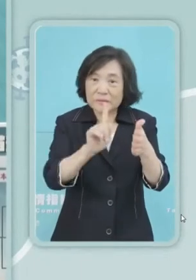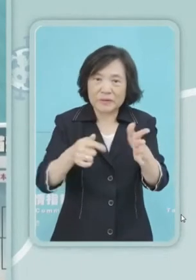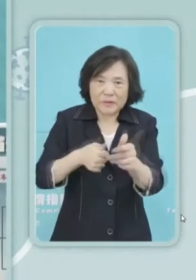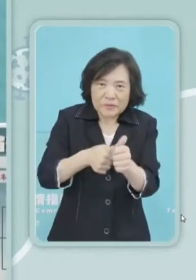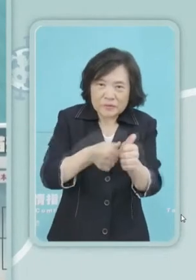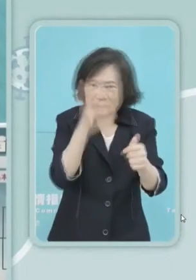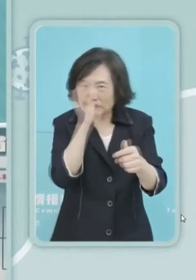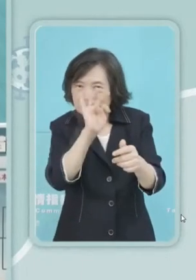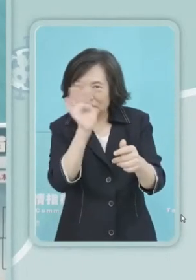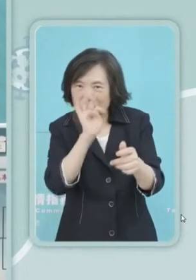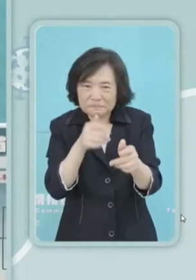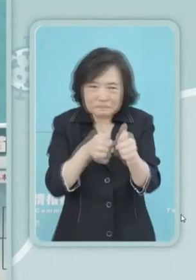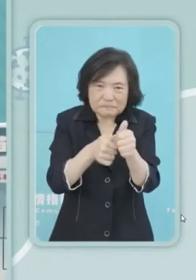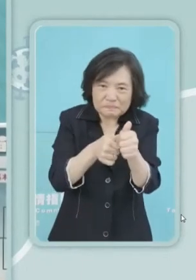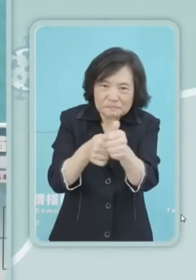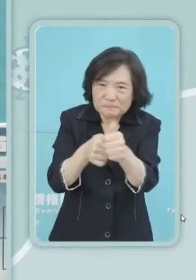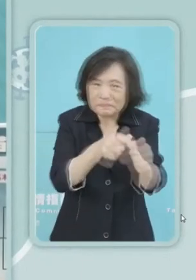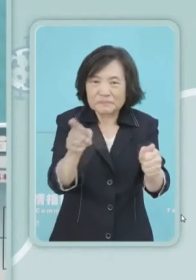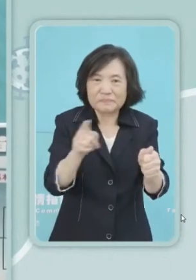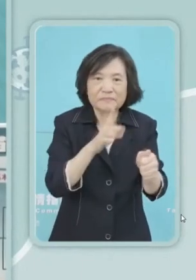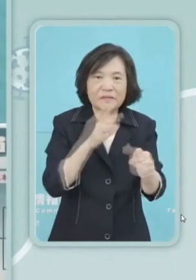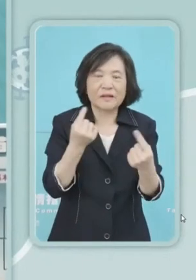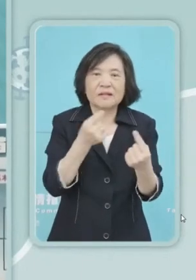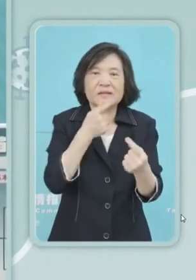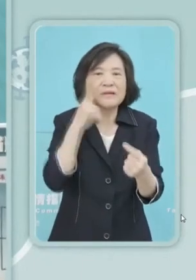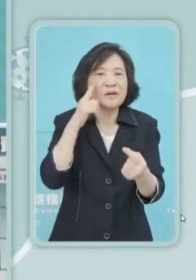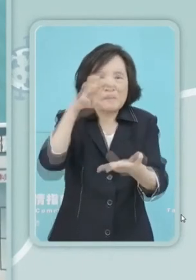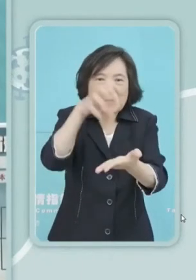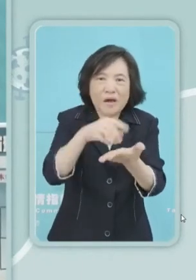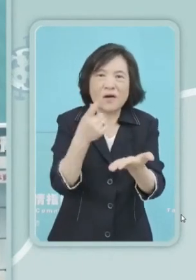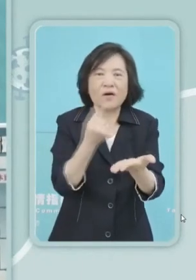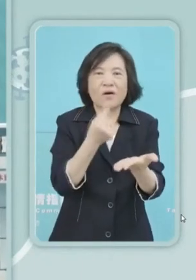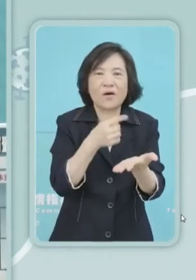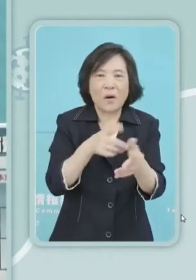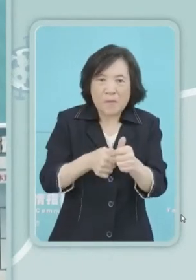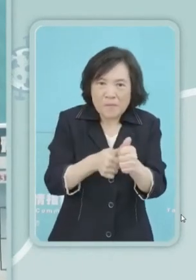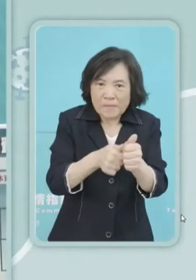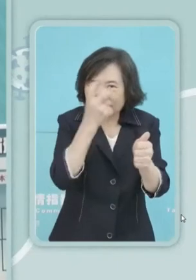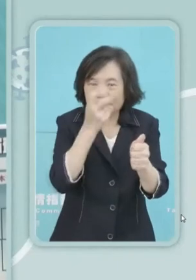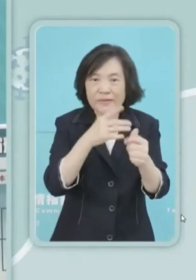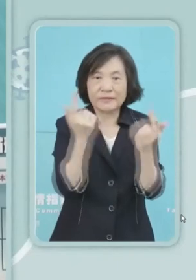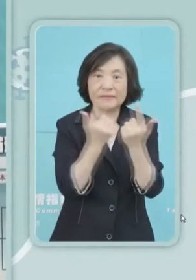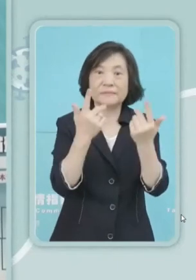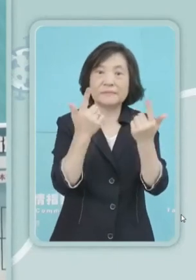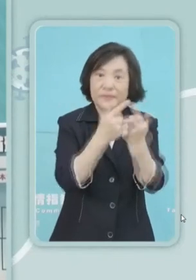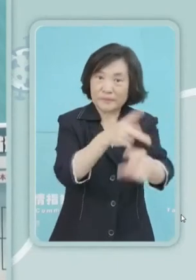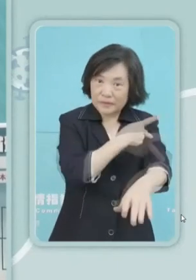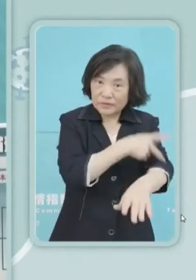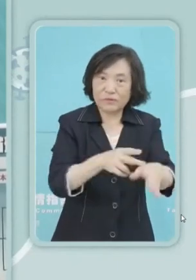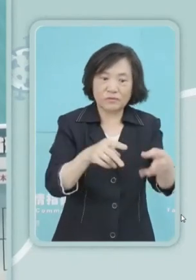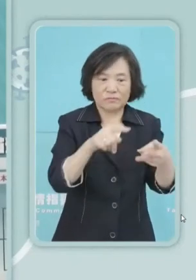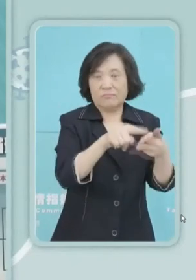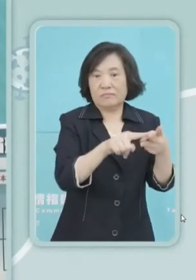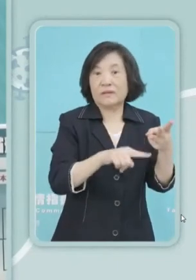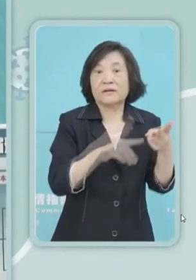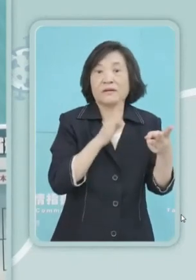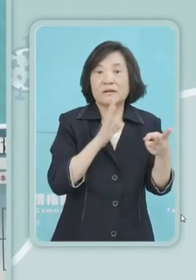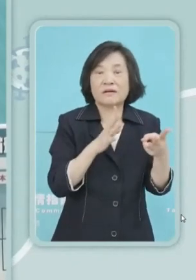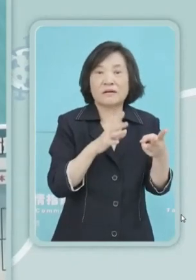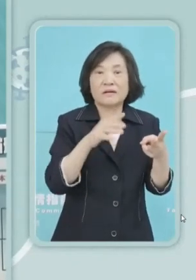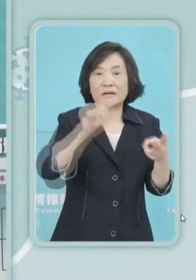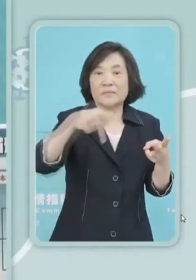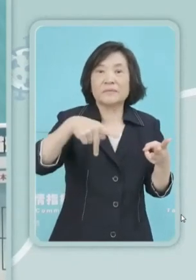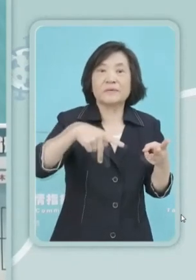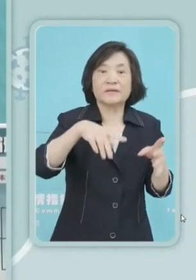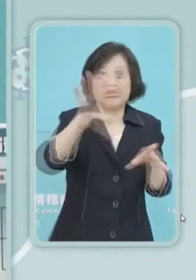个标示这个认证系统。那台北通是一个实名制啊，所以我们因为这样